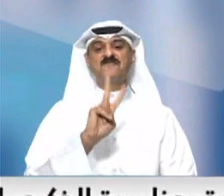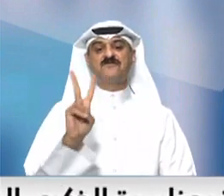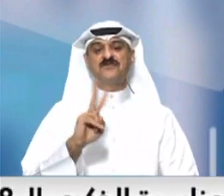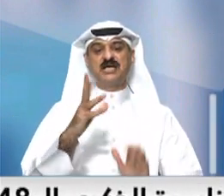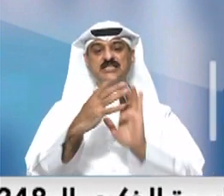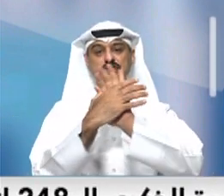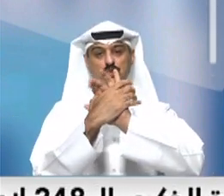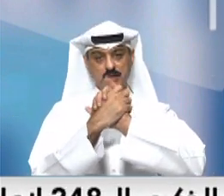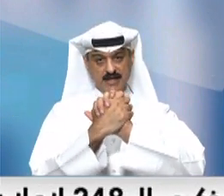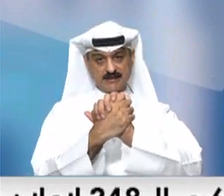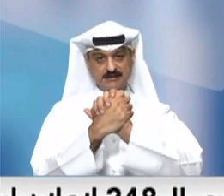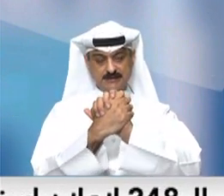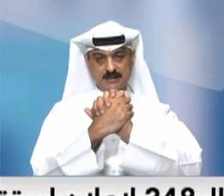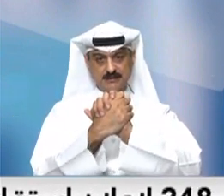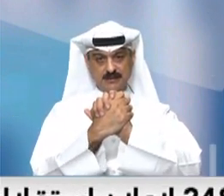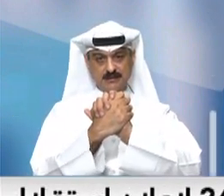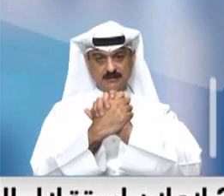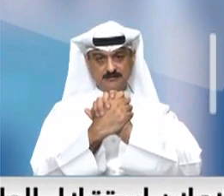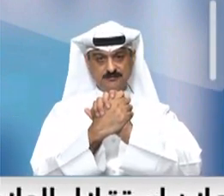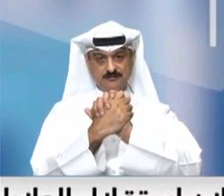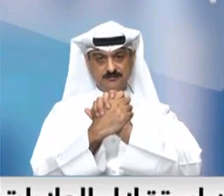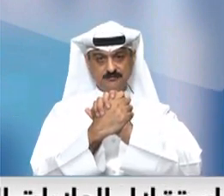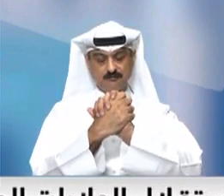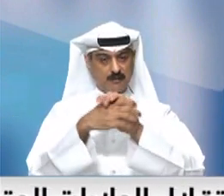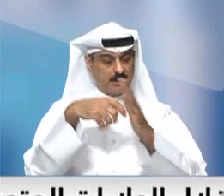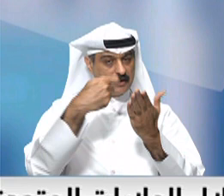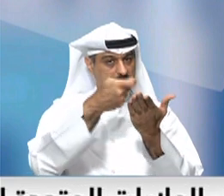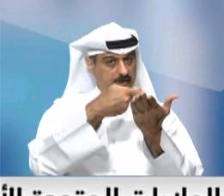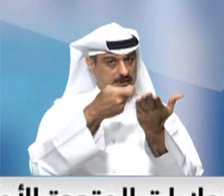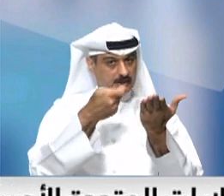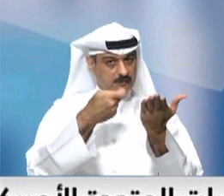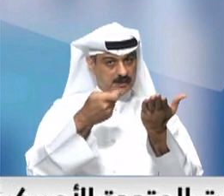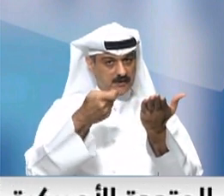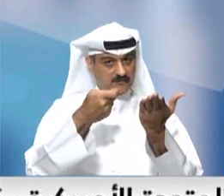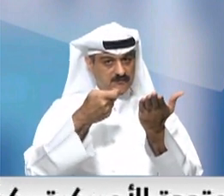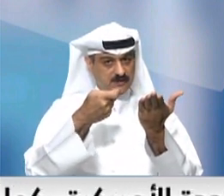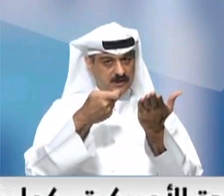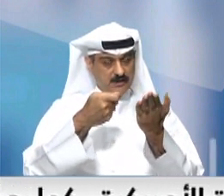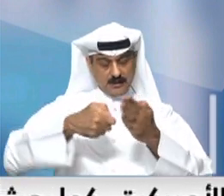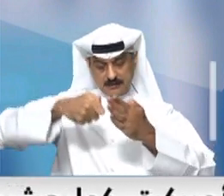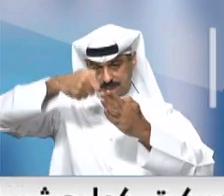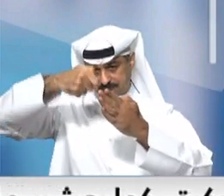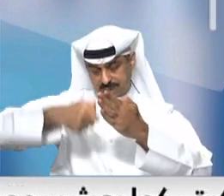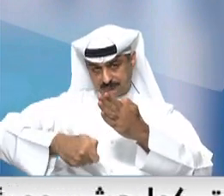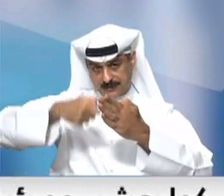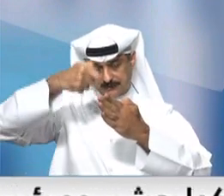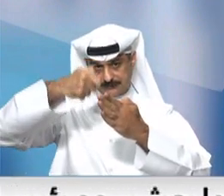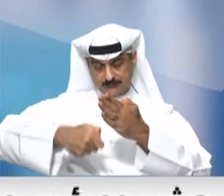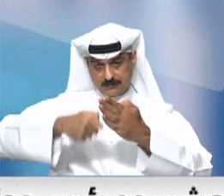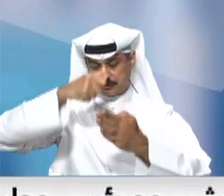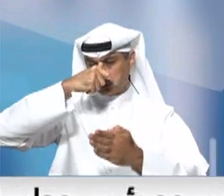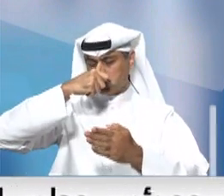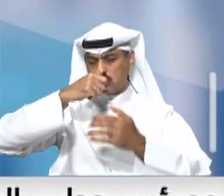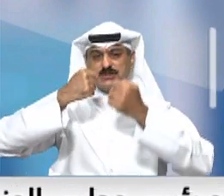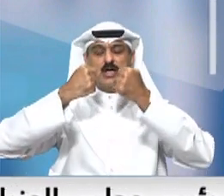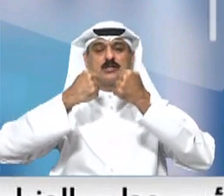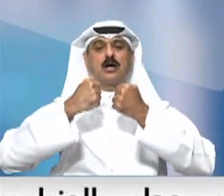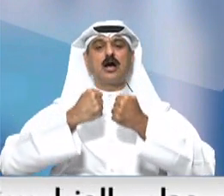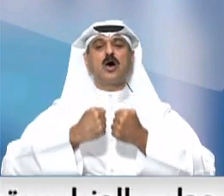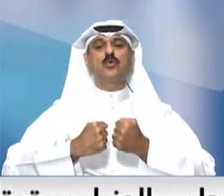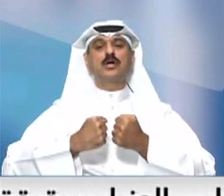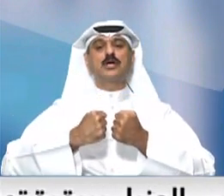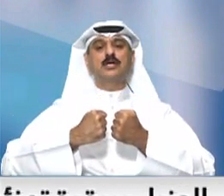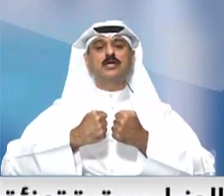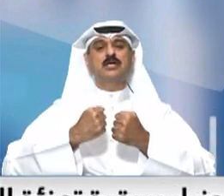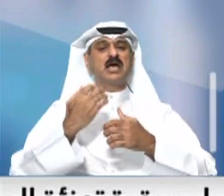جمهوريه فنزويلا البوليفيه الصديقه ضمنها سموه خالصه عازيه وصادق مواساته